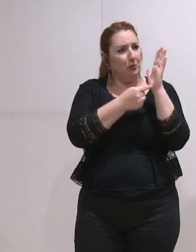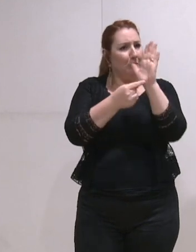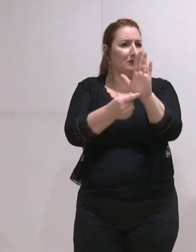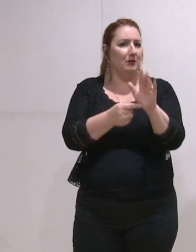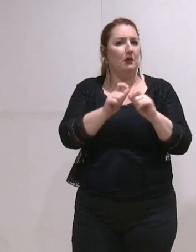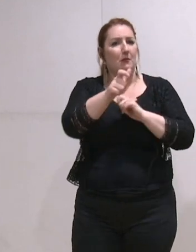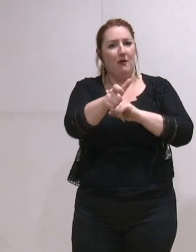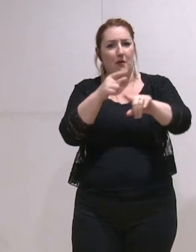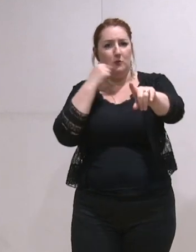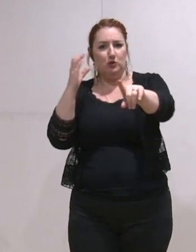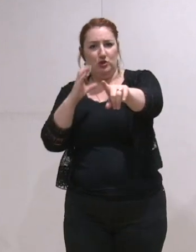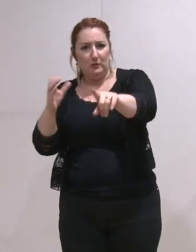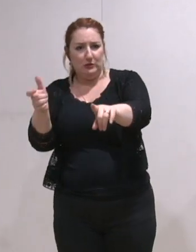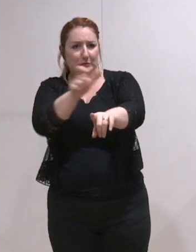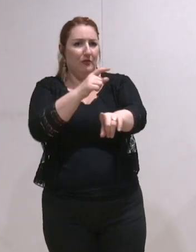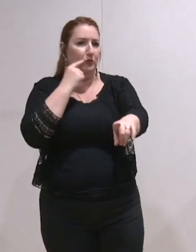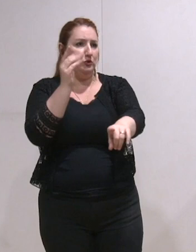Monsieur chamussi monsieur